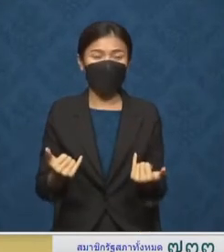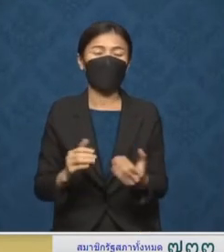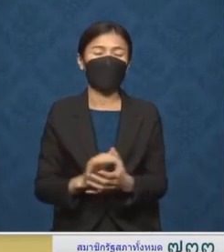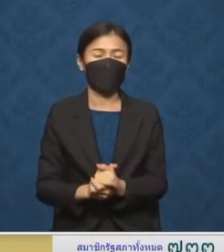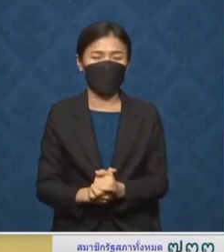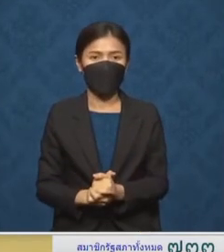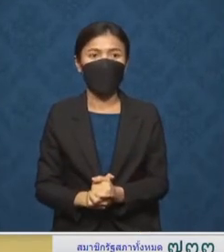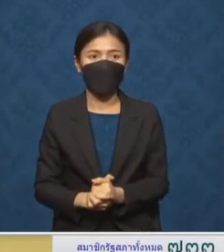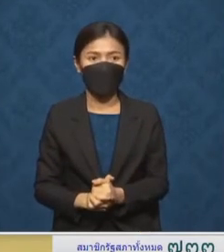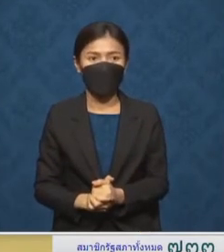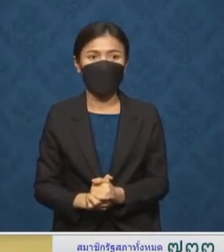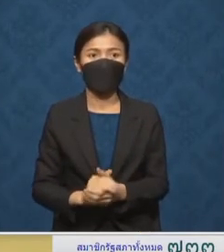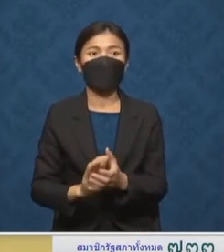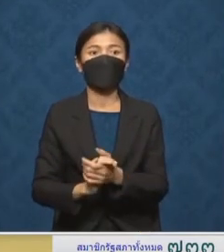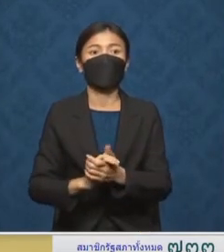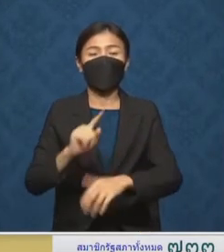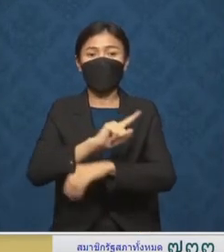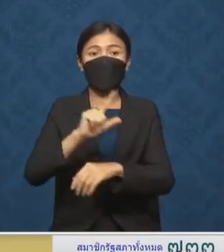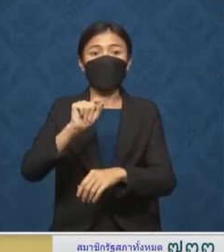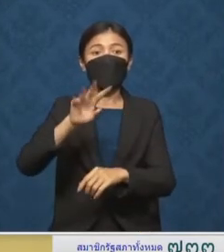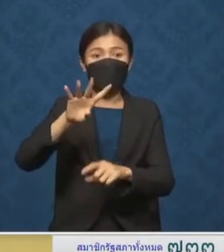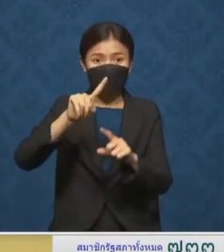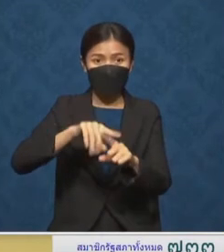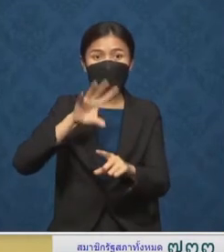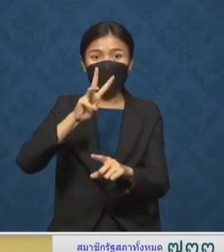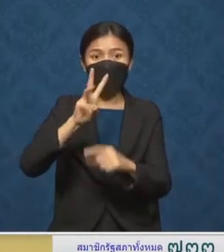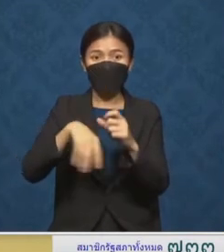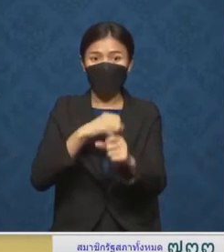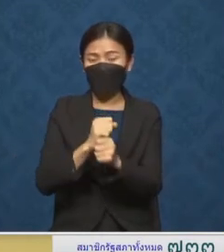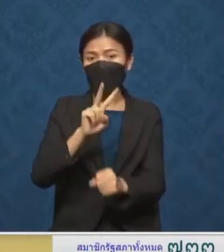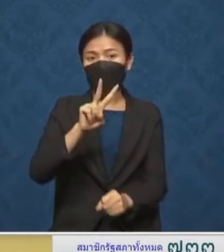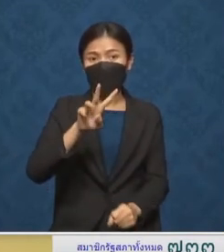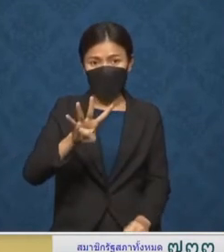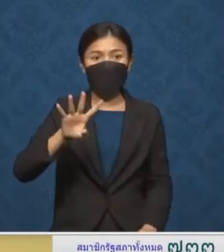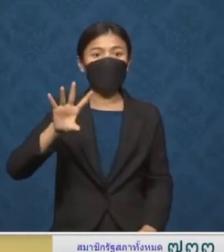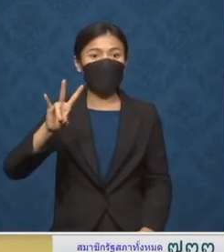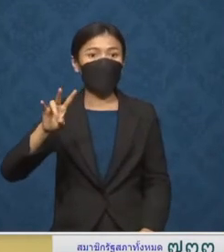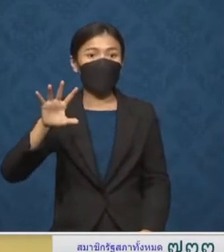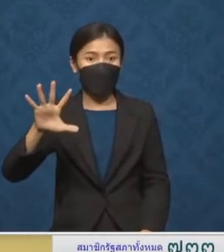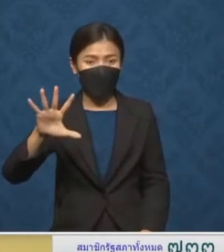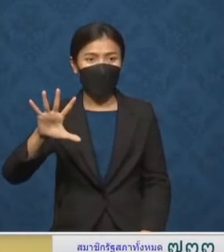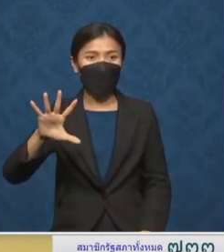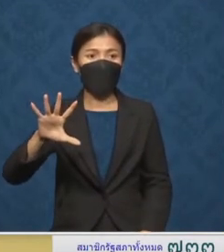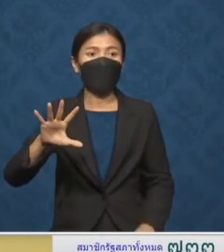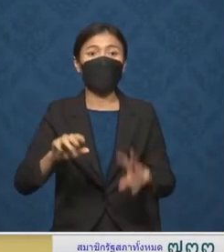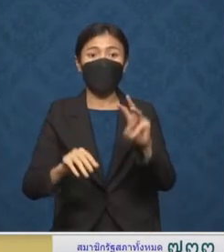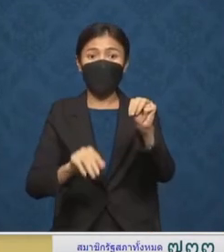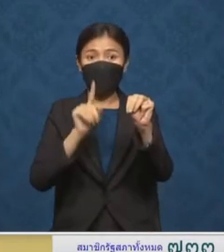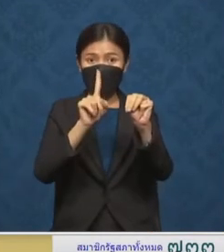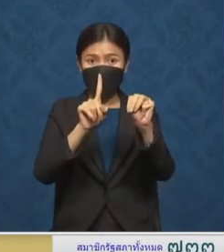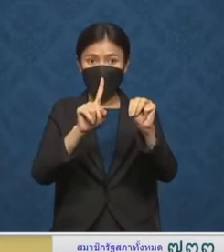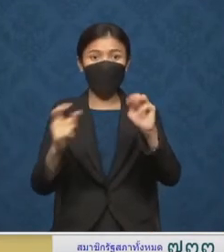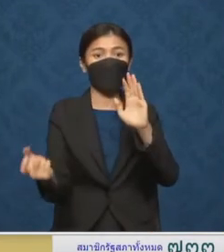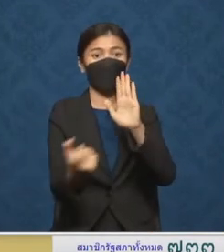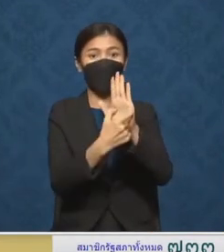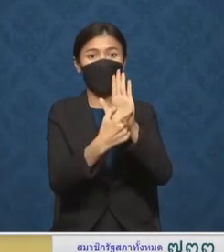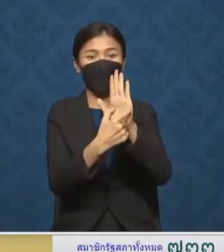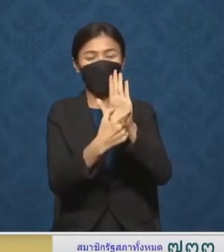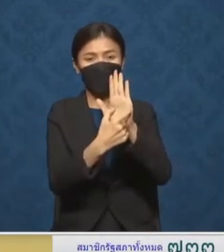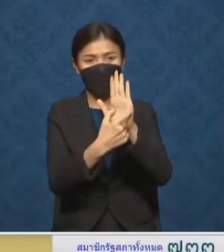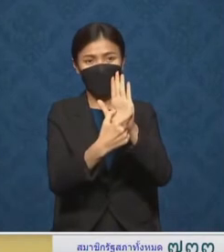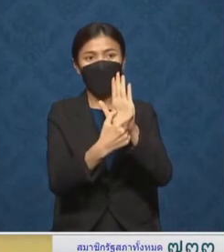รัฐธรรมนูญหลังเหตุการณ์ 24มิถุนายน 2475ปรากฏอยู่ในมาตราแรกก็จะมาทานมีบัญญัติไว้อย่างเรียบง่าย